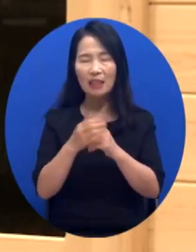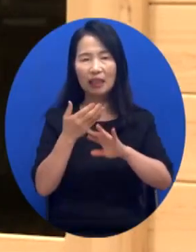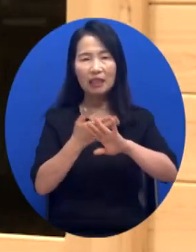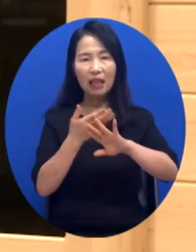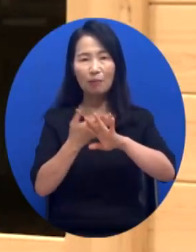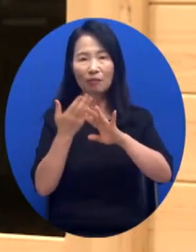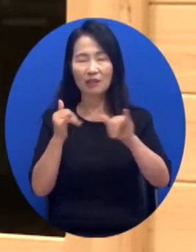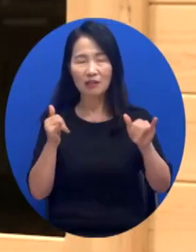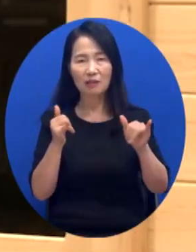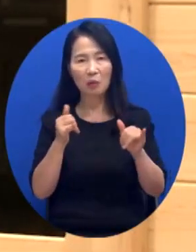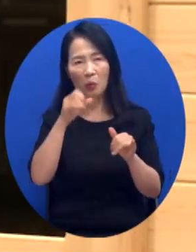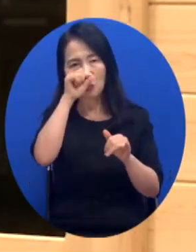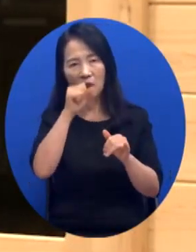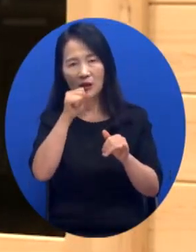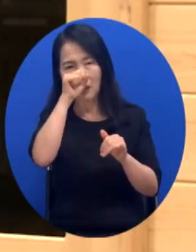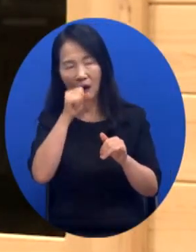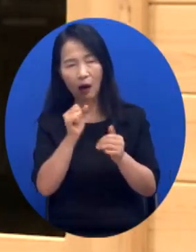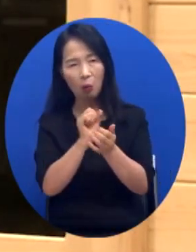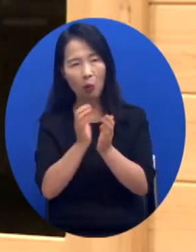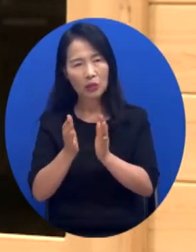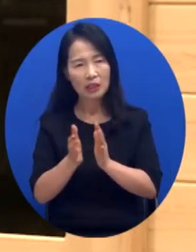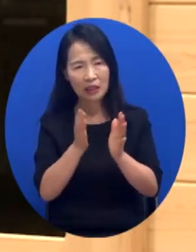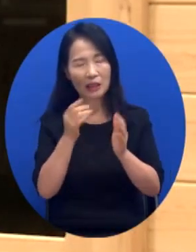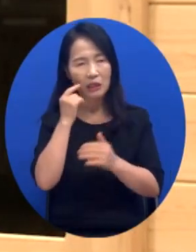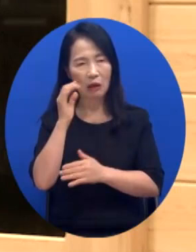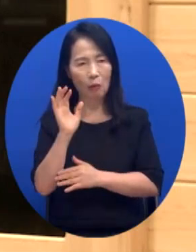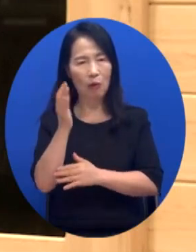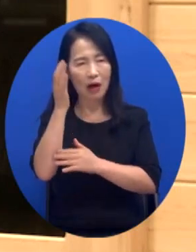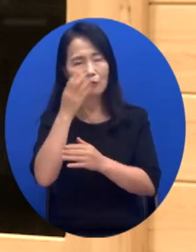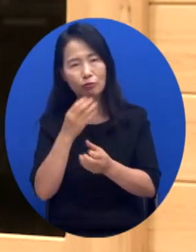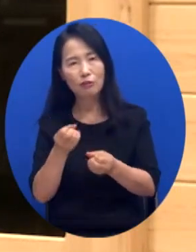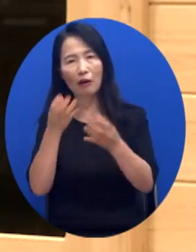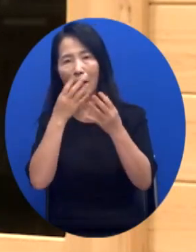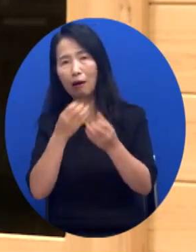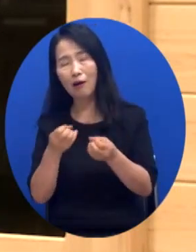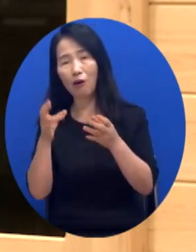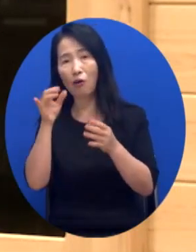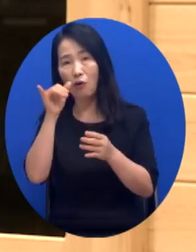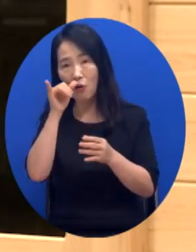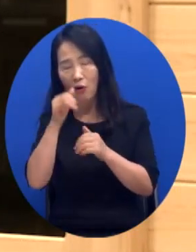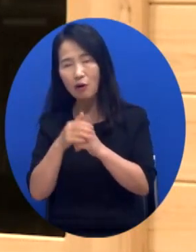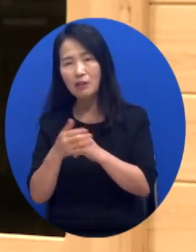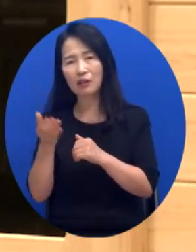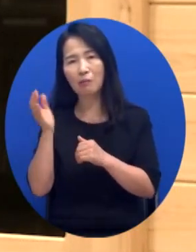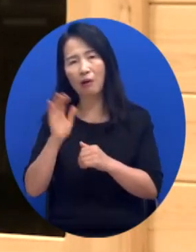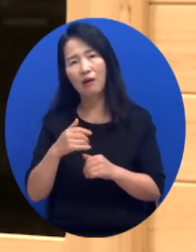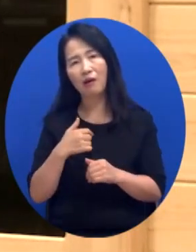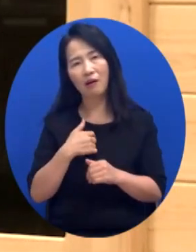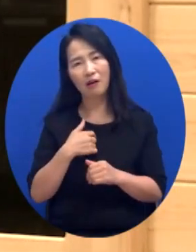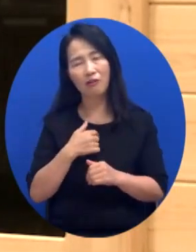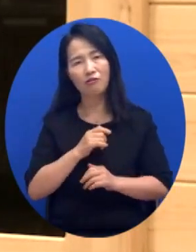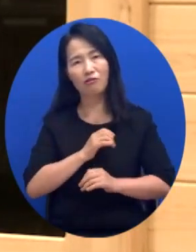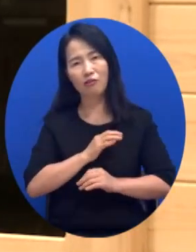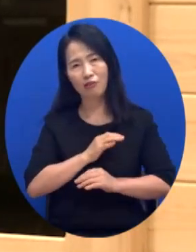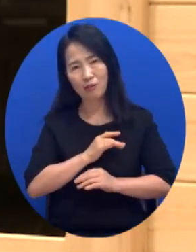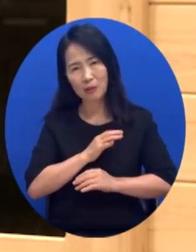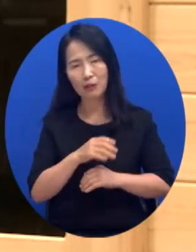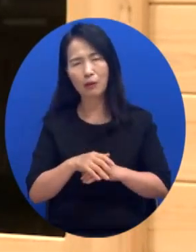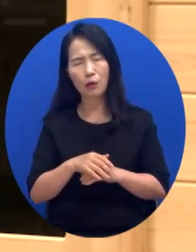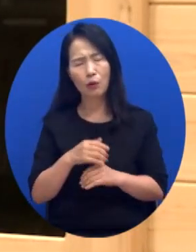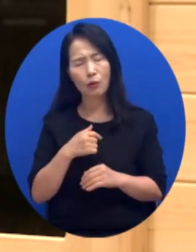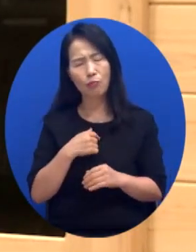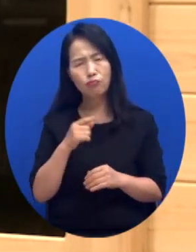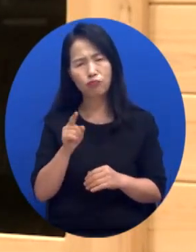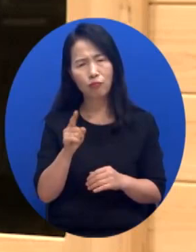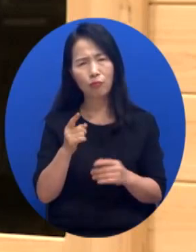간다고 또 영광스러운 자리라고 축하를 하기도 하지만은 저는 두려움이 없습니다. 무엇을 내가 어떻게